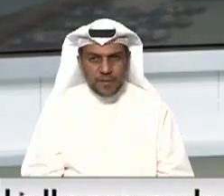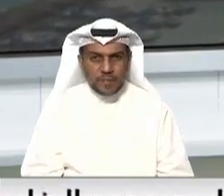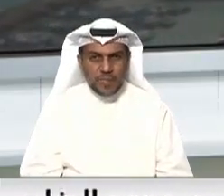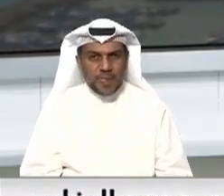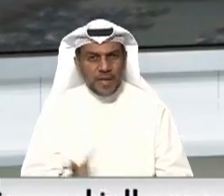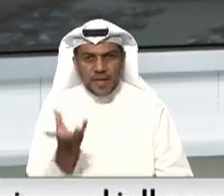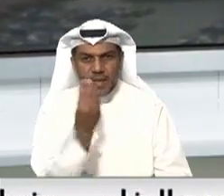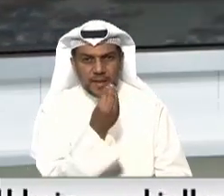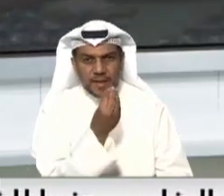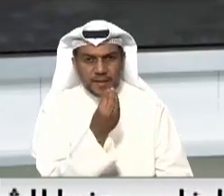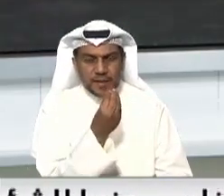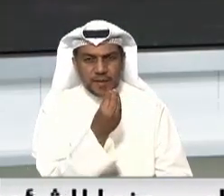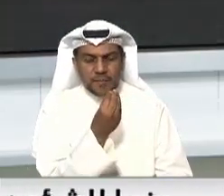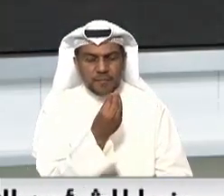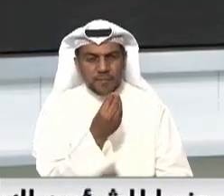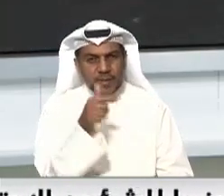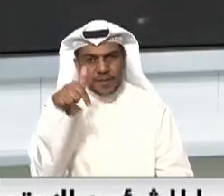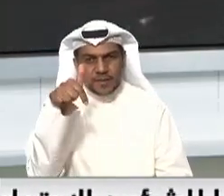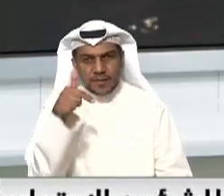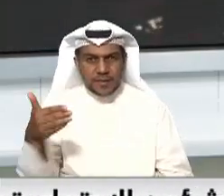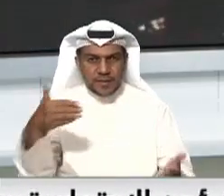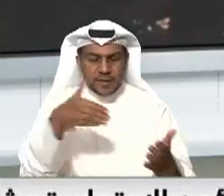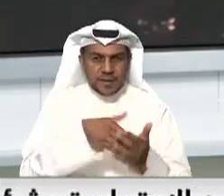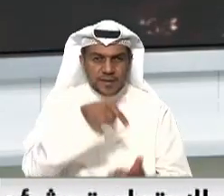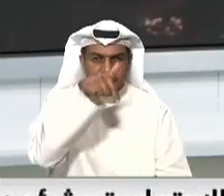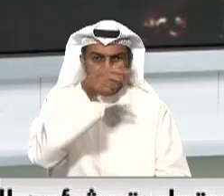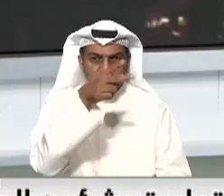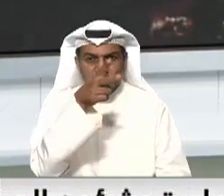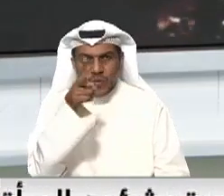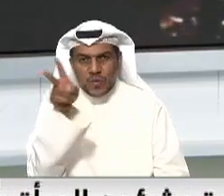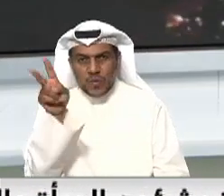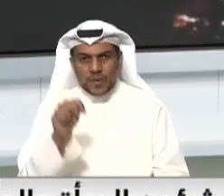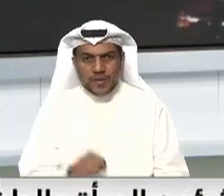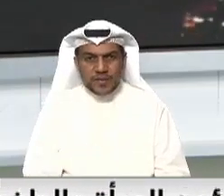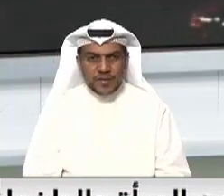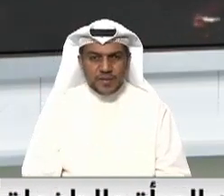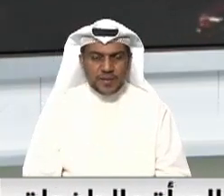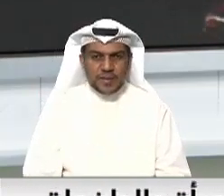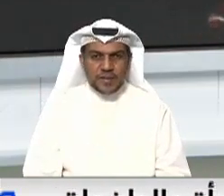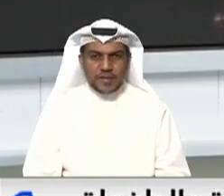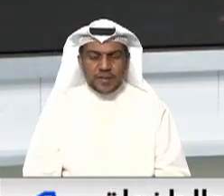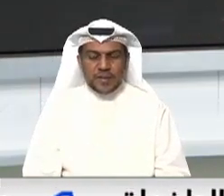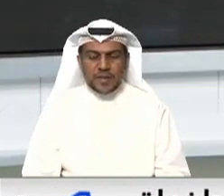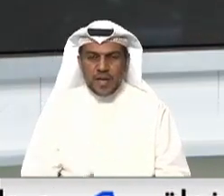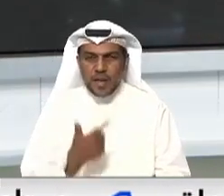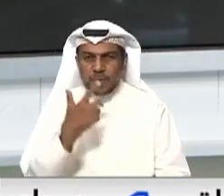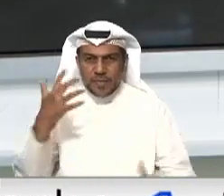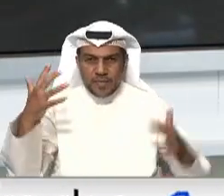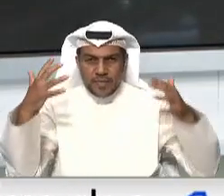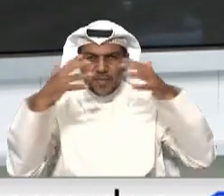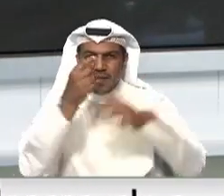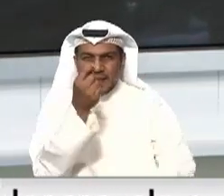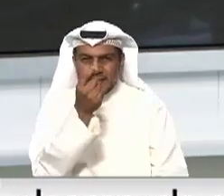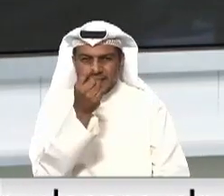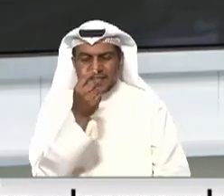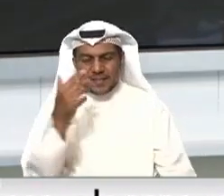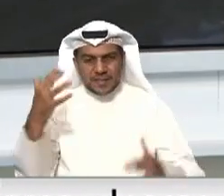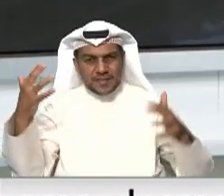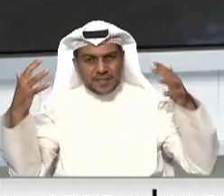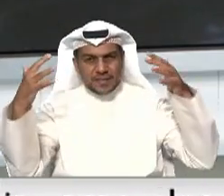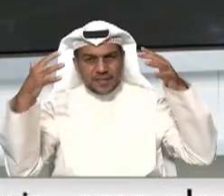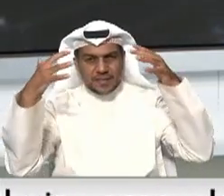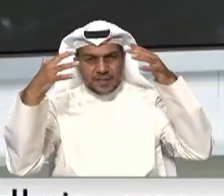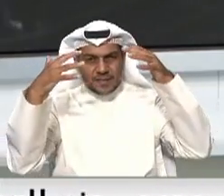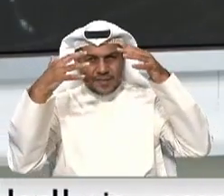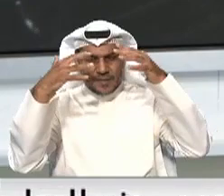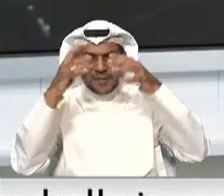سرعتها خلال هذه الليله ما بين سته الا سته وعشرين كيلو متر في الساعه مع عبور لبعض السحب المتفرقه على بعض المناطق